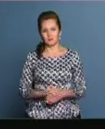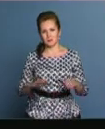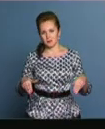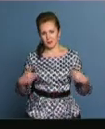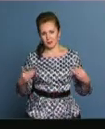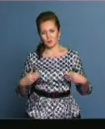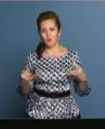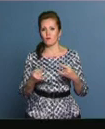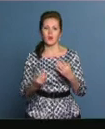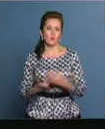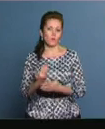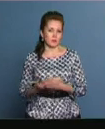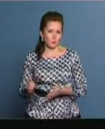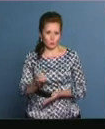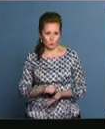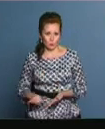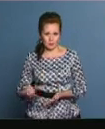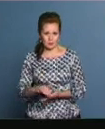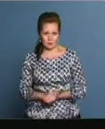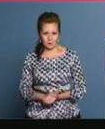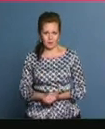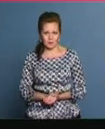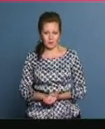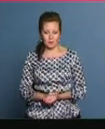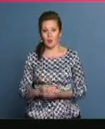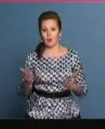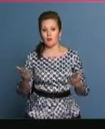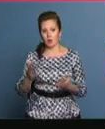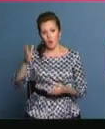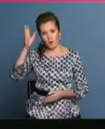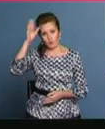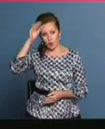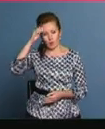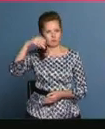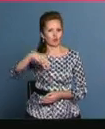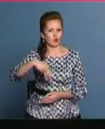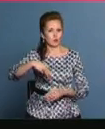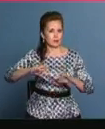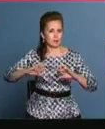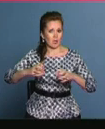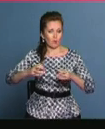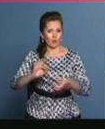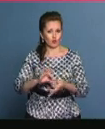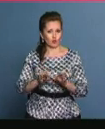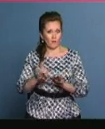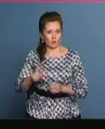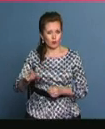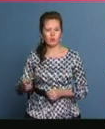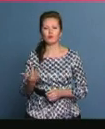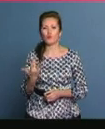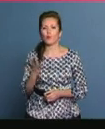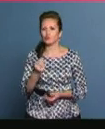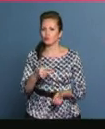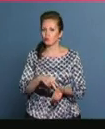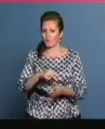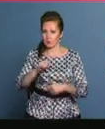Здравствуйте, в эфире новости Удмуртии, в студии Марина Симонова. Какая вода бежит из кранов и Живчан, и сколько она будет стоить в следующем